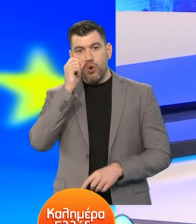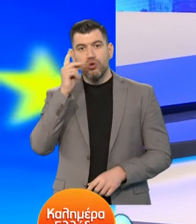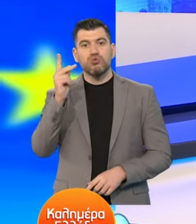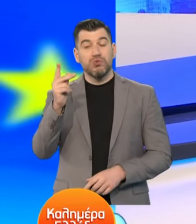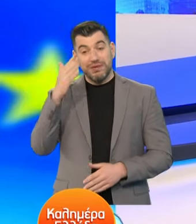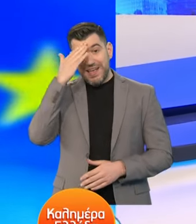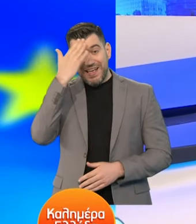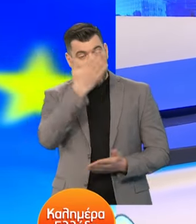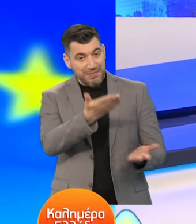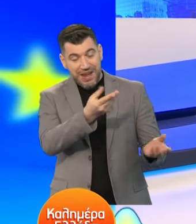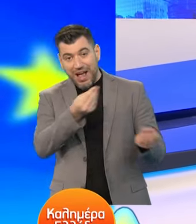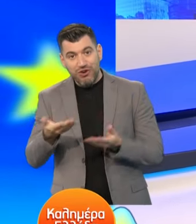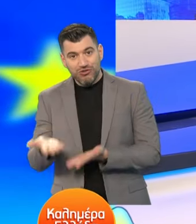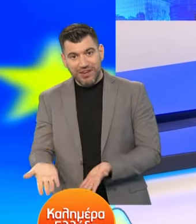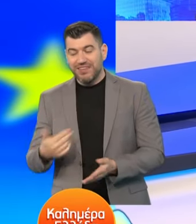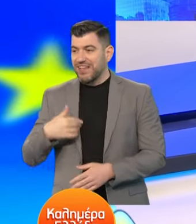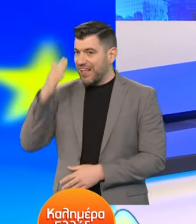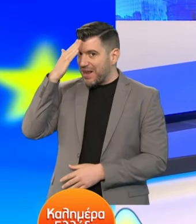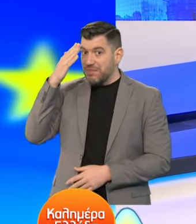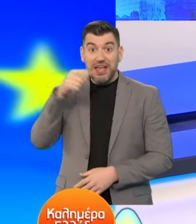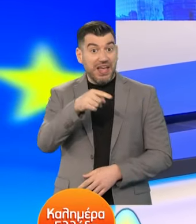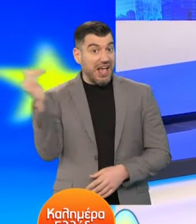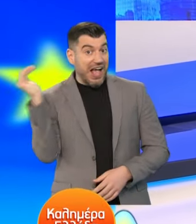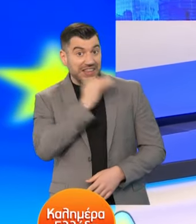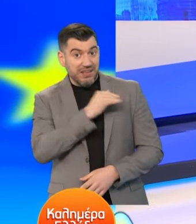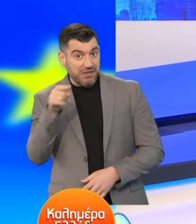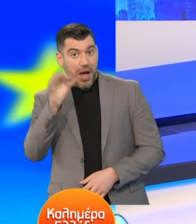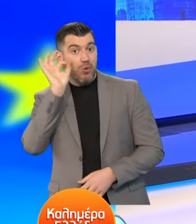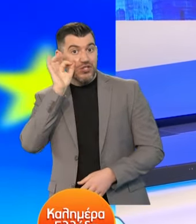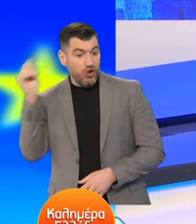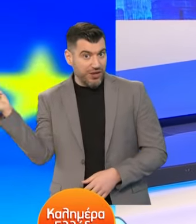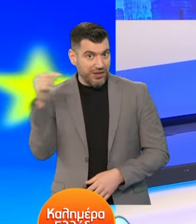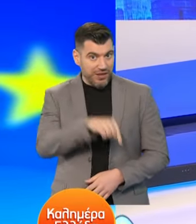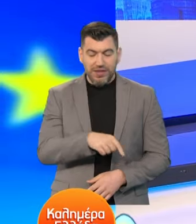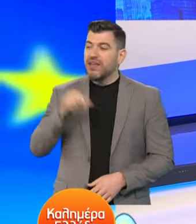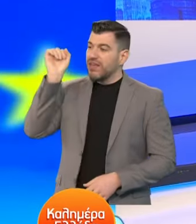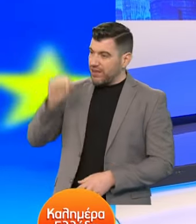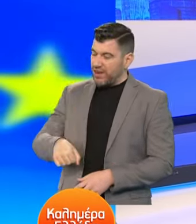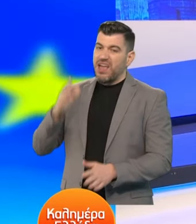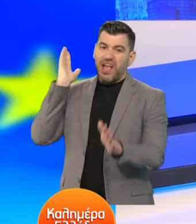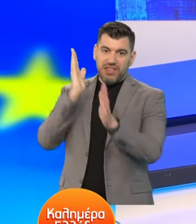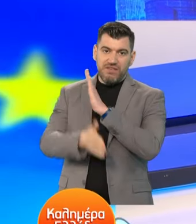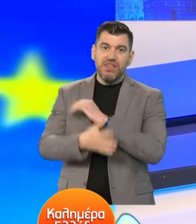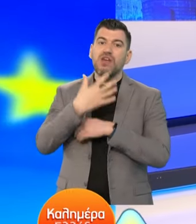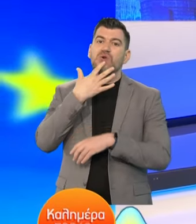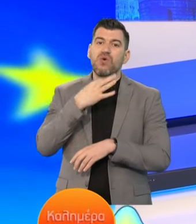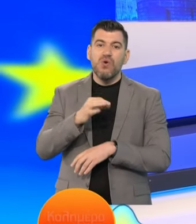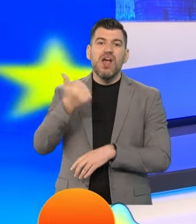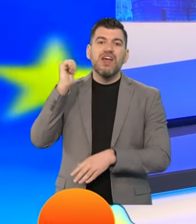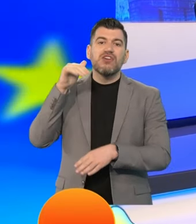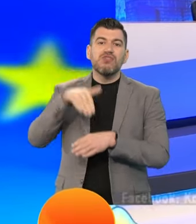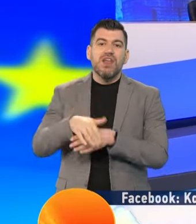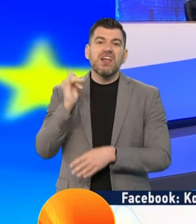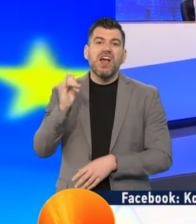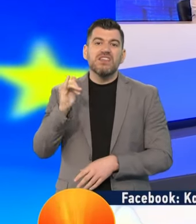Καλημέρα σας. Καλώς ήρθατε. Κατευθείαν από Θεσσαλονίκη ήρθατε. Σχεδόν κατευθείαν, γιατί είχε και καθυστέρηση το αεροπλάνο χτες το βράδυ.